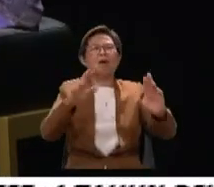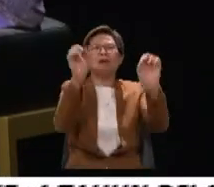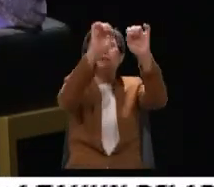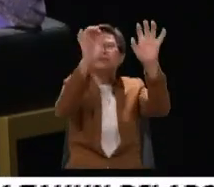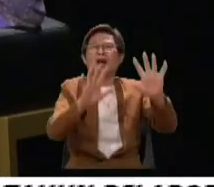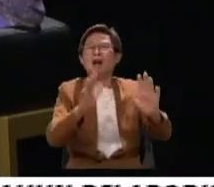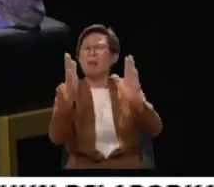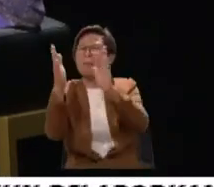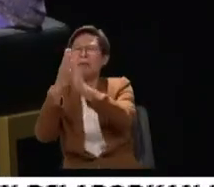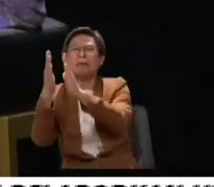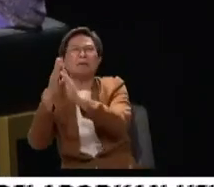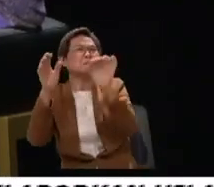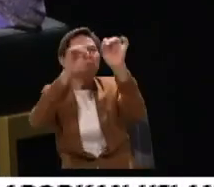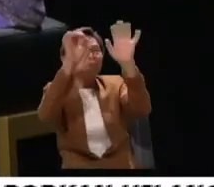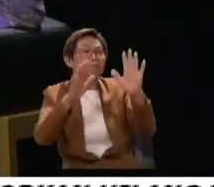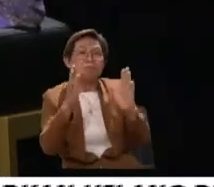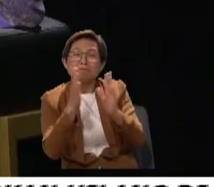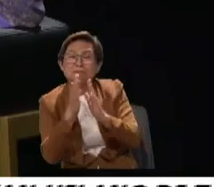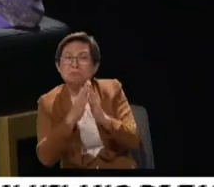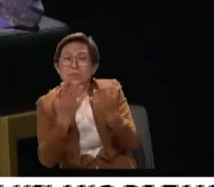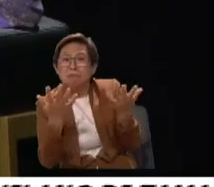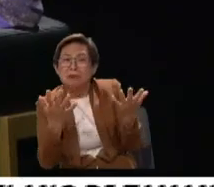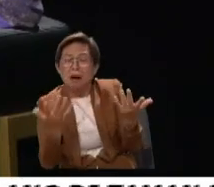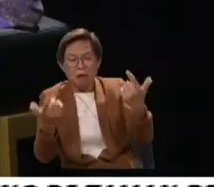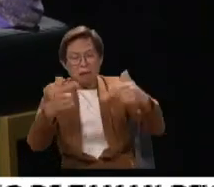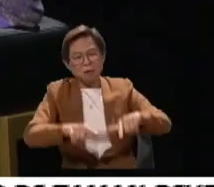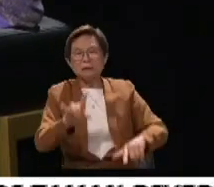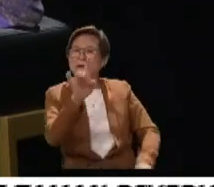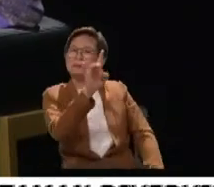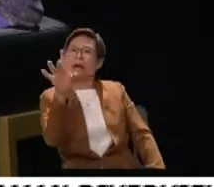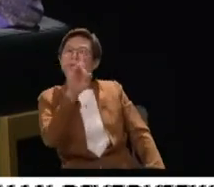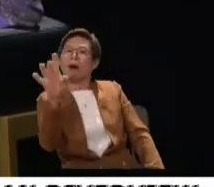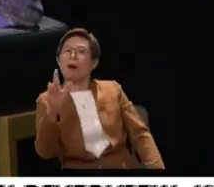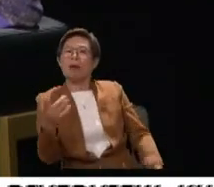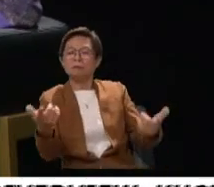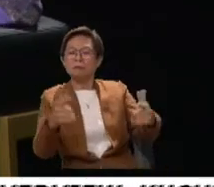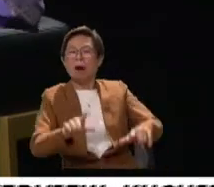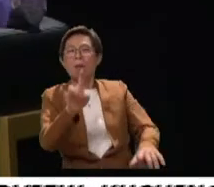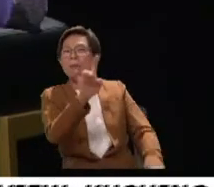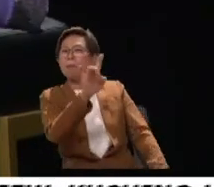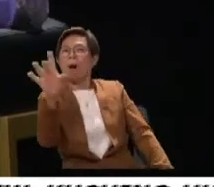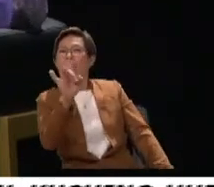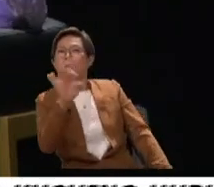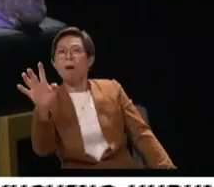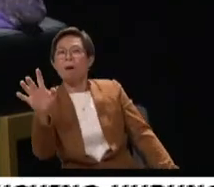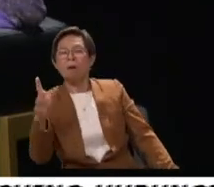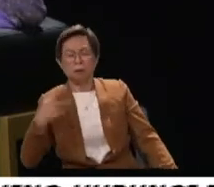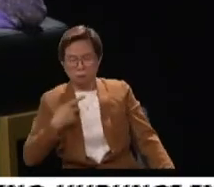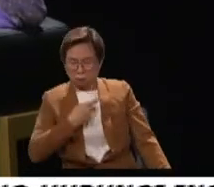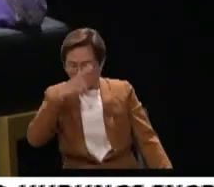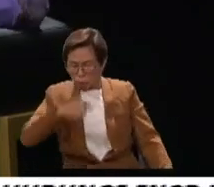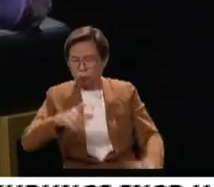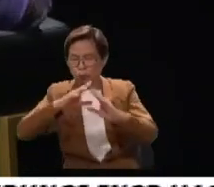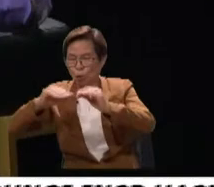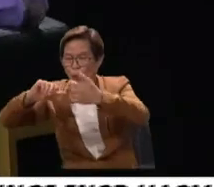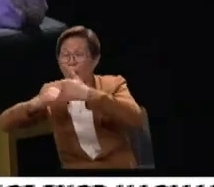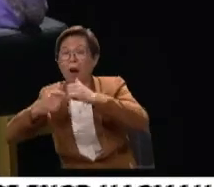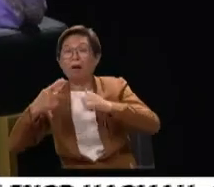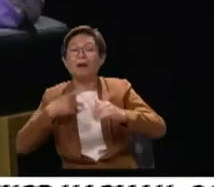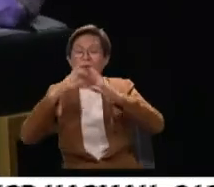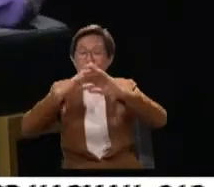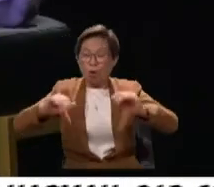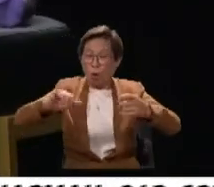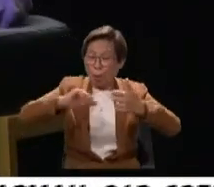tu itu mungkin satu kejadian yang one off lah mungkin tapi namun demikinan ianya harus ditangani dengan